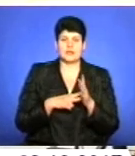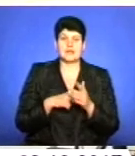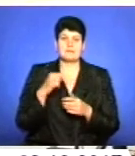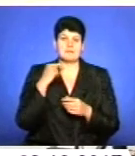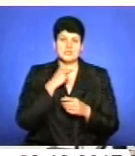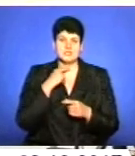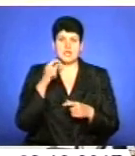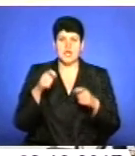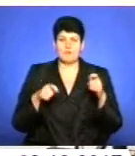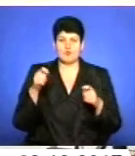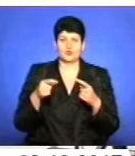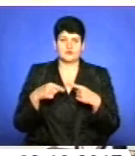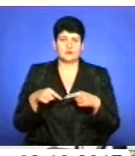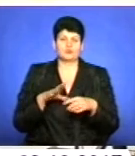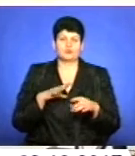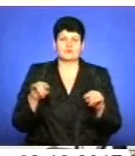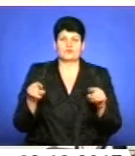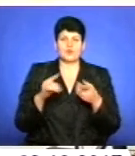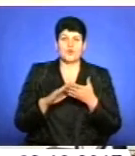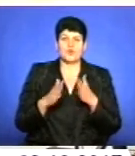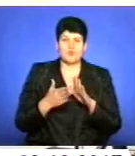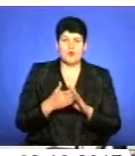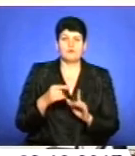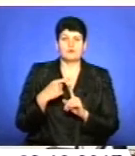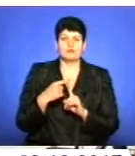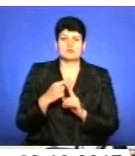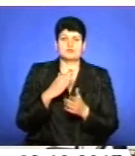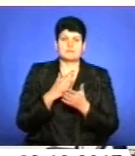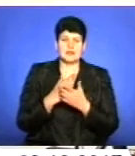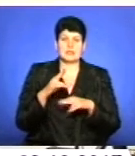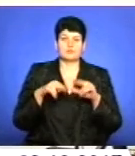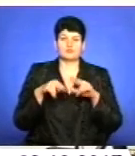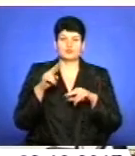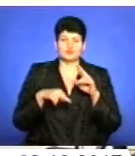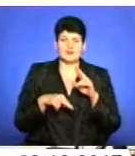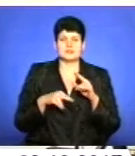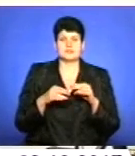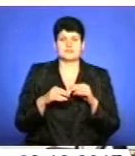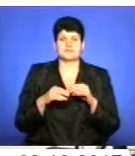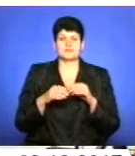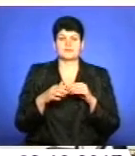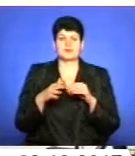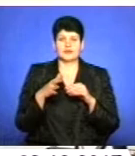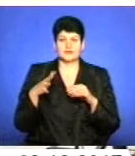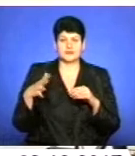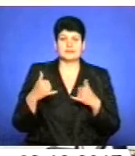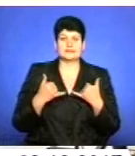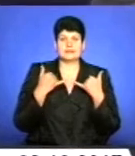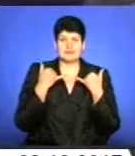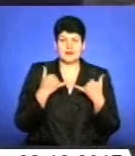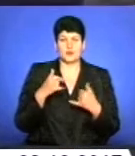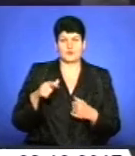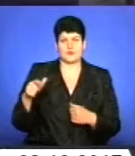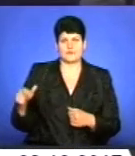тобто створені певні умови, плюс мали будуватися торгові ряди для тих самих